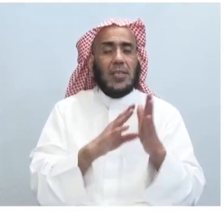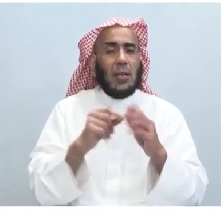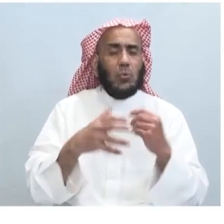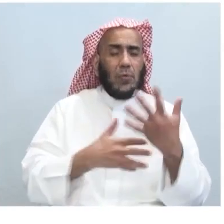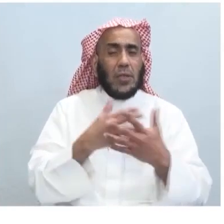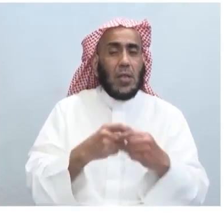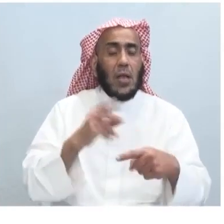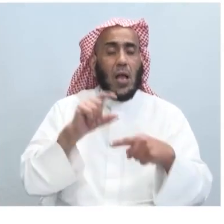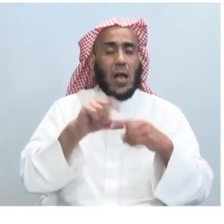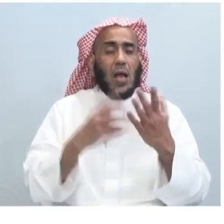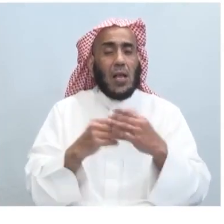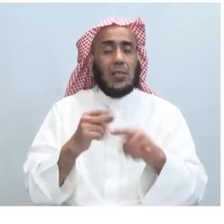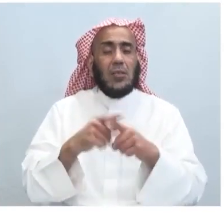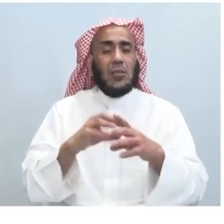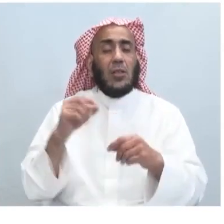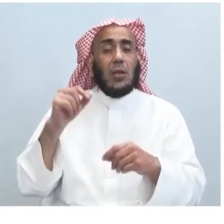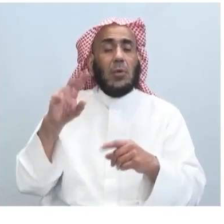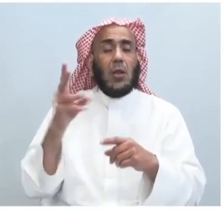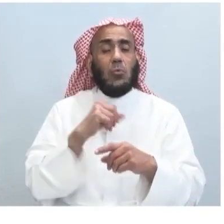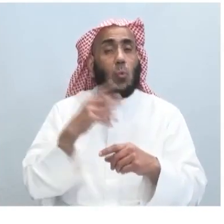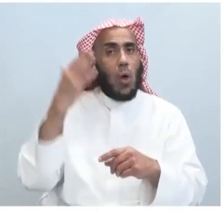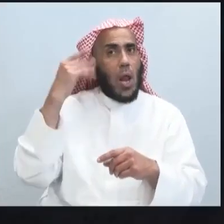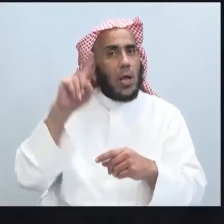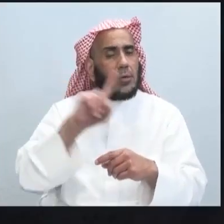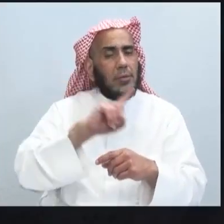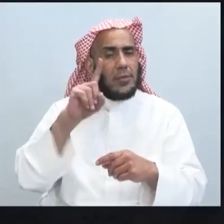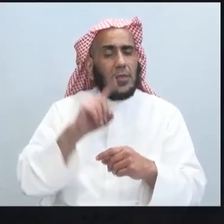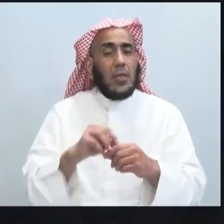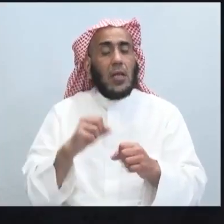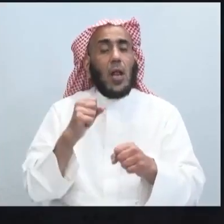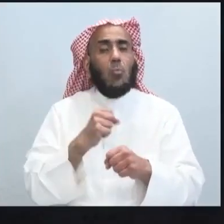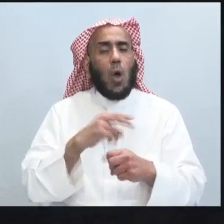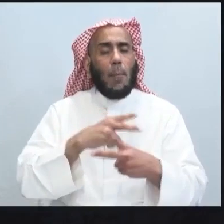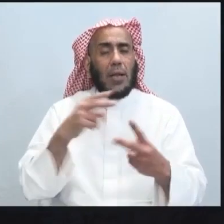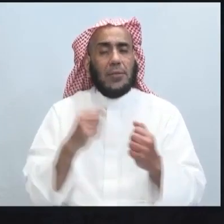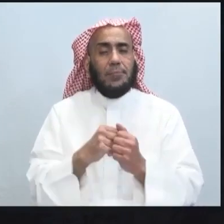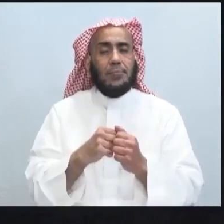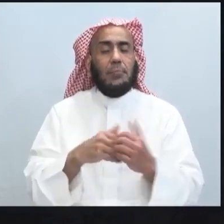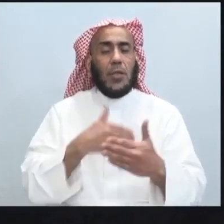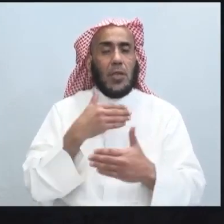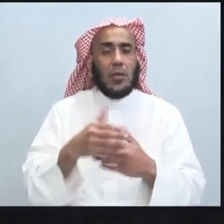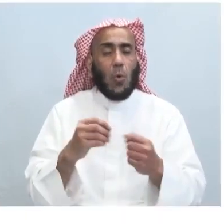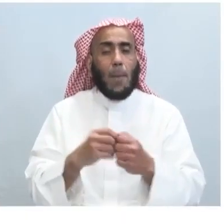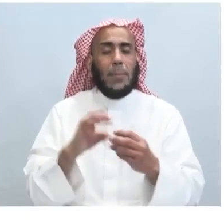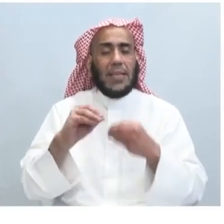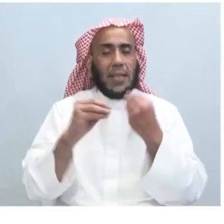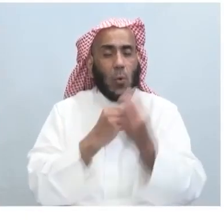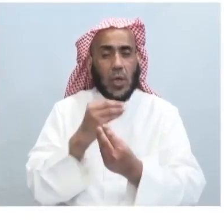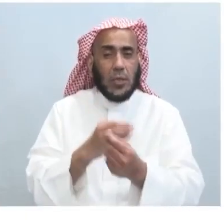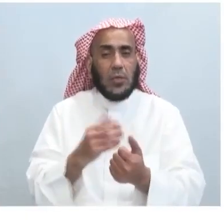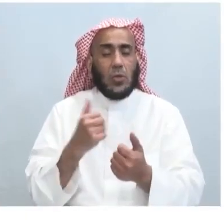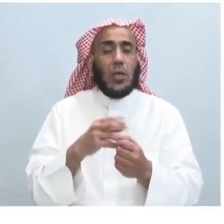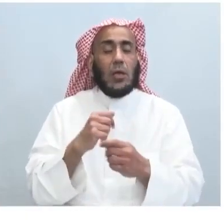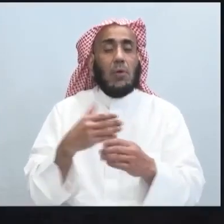على حاصل ضرب تركيز النواتج ولا ننسى المعاملات احسنتم بعد ذلك نقوم بالتعويض ستعطيني